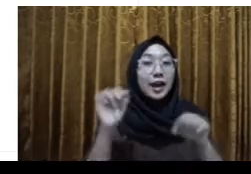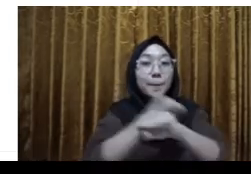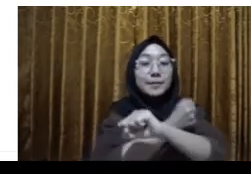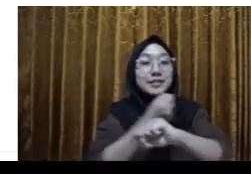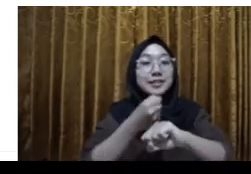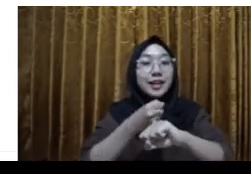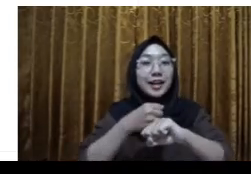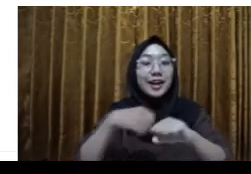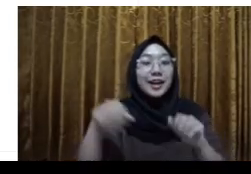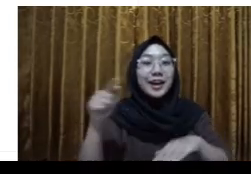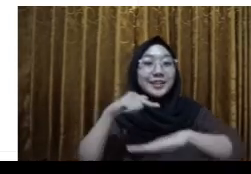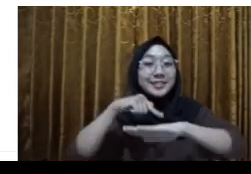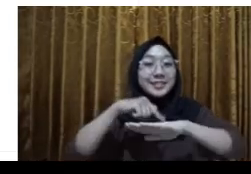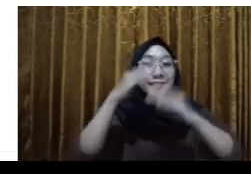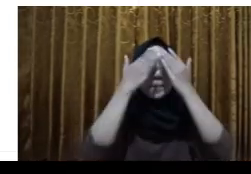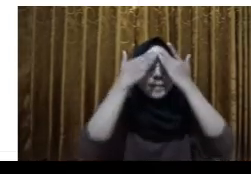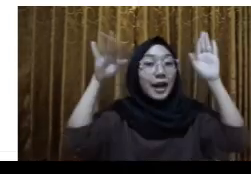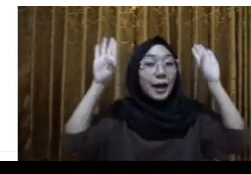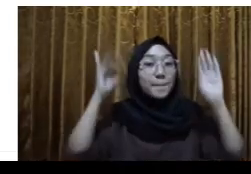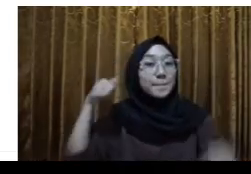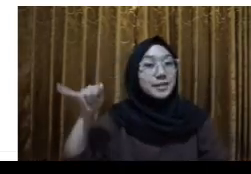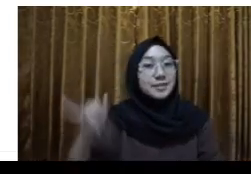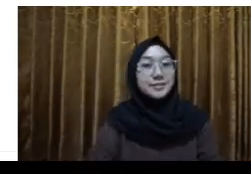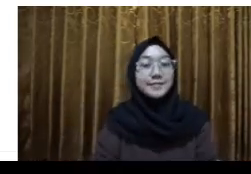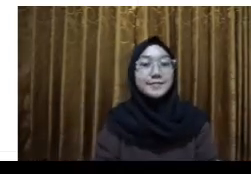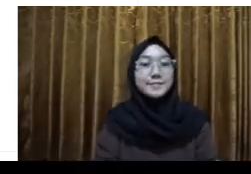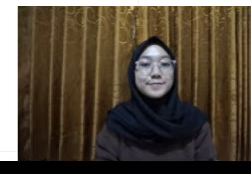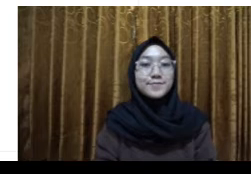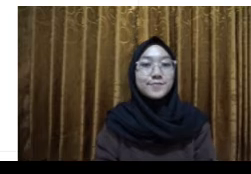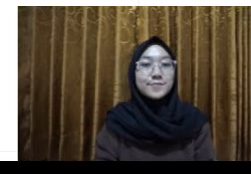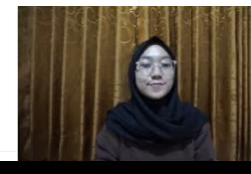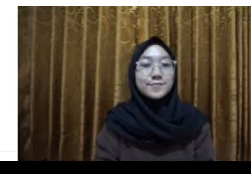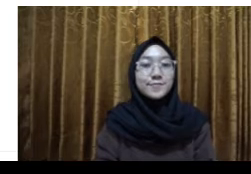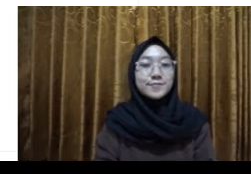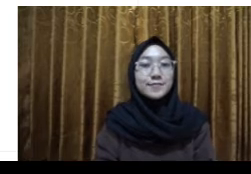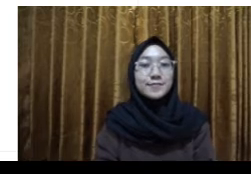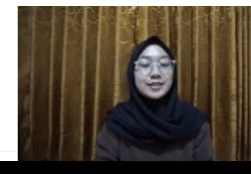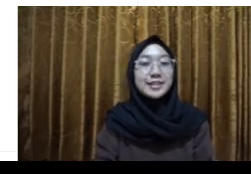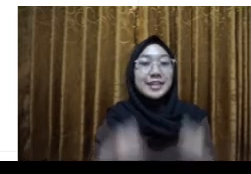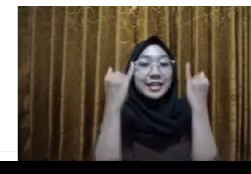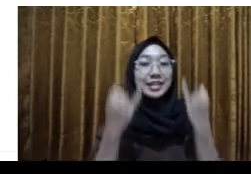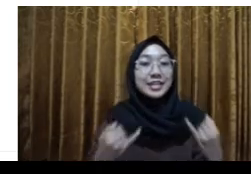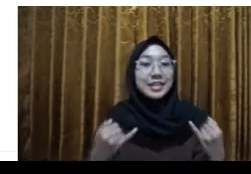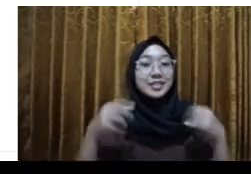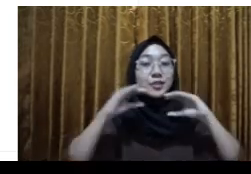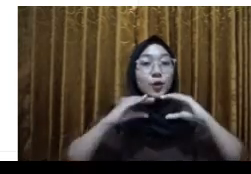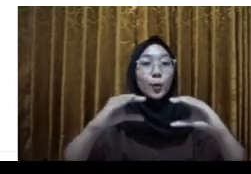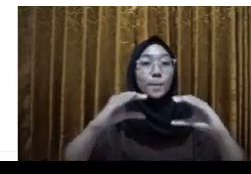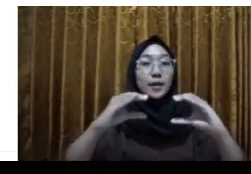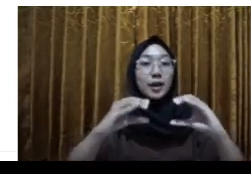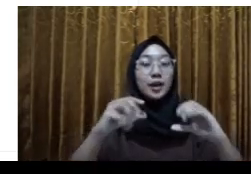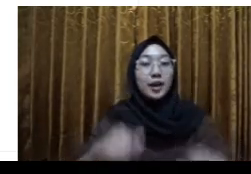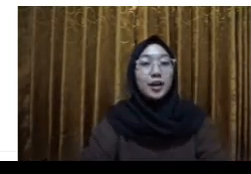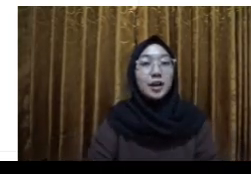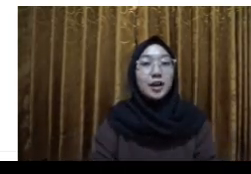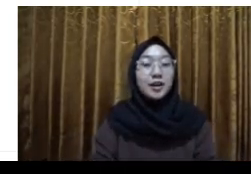Microsoft Word Dive bagi teman-teman yang ingin mencoba aplikasi ini bisa di-download ya melalui link di deskripsi